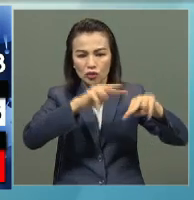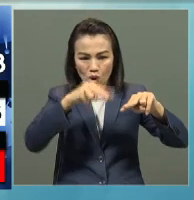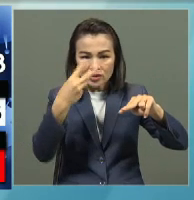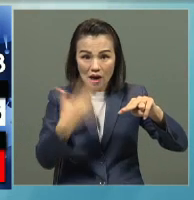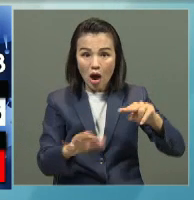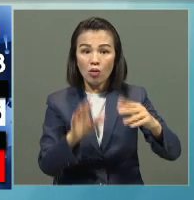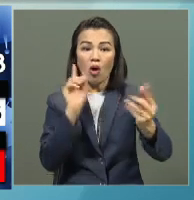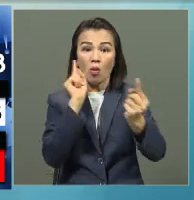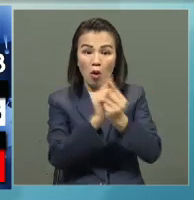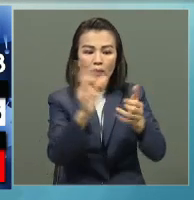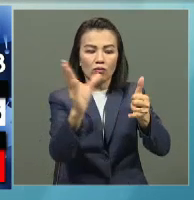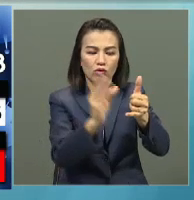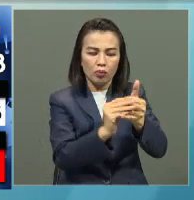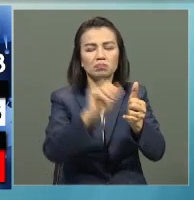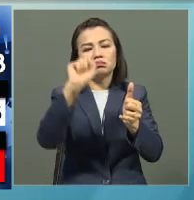มีผลบวกนะครับเป็นผลยืนยันยังไงก็ตามแต่นะครับก็ต้องนำเรียนว่าเขาเป็นคนพื้นเพของเชียงใหม่เองก็ต้องขอบคุณทางจังหวัดเชียงใหม่ที่ก็ดูแลคนที่กลับมายังภูมิลำเนาของตัวเองถึงแม้จะมาจากพื้นที่เสี่ยงท่านก็ให้การต้อนรับและก็ดูแลดีขณะเดียวกันก็อยากจะสื่อสารไปถึงทางทางคนที่มาจากจังหวัดภูเก็ตซึ่งก็ก็ได้ออกจากพื้นที่ไปในหลายๆที่ถ้าท่านมีอาการหรือมีความรู้สึกว่าอยากจะเข้ารับการตรวจก็เข้ามาได้เลยนะครับอย่างที่ได้บอกไว้ว่าพื้นที่ที่เสี่ยงบวกกับจะมีประวัติมีไข้หรือไม่มีไข้อะไรก็แล้วแต่นะครับทั้งสามารถเพื่อเข้ามารับการตรวจอาการน้อยนิดเพียงแค่จมูกได้กลิ่นแค่นี้ก็เข้ามาตรวจได้แล้วนะครับนั่นคือสิ่งที่เราอยากจะสื่อสารถึงทุกๆท่านการมาตรวจโดยเร็วเราก็ได้เจอโดยเร็วท่านก็ได้รับการรักษาโดยเร็วกันจัดการกับเชื้อก็ได้โดยเร็ว